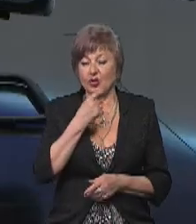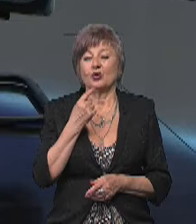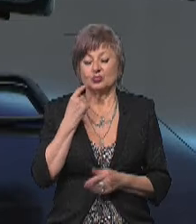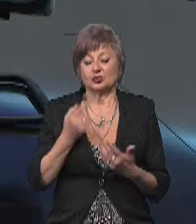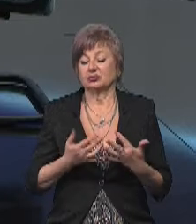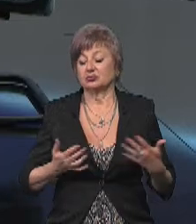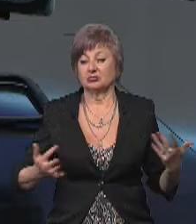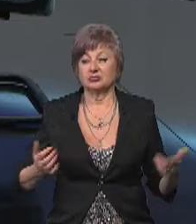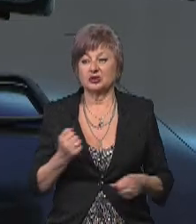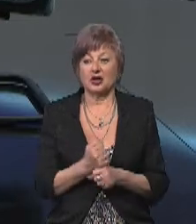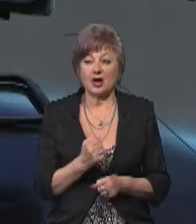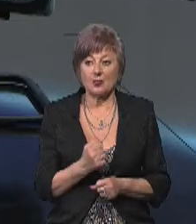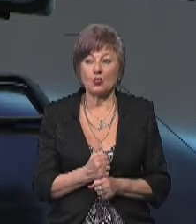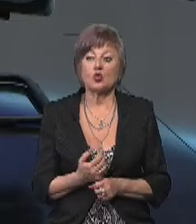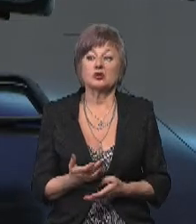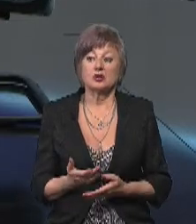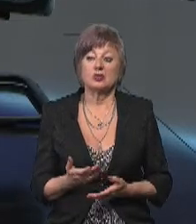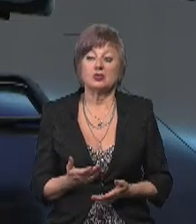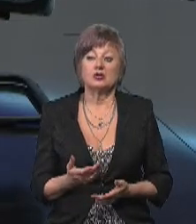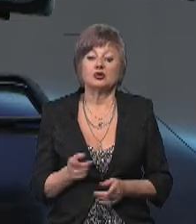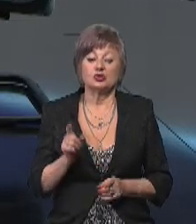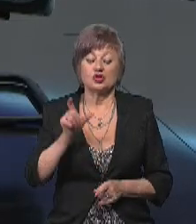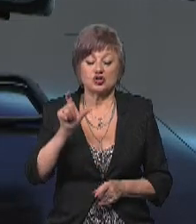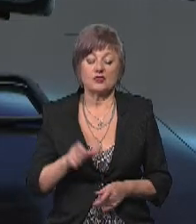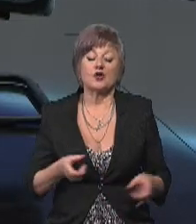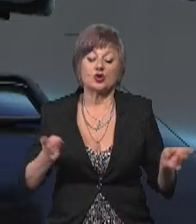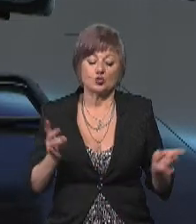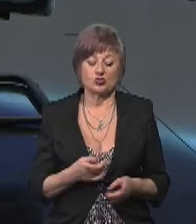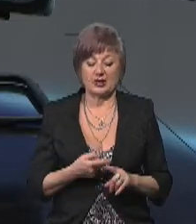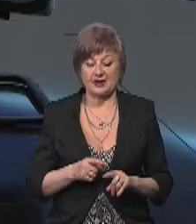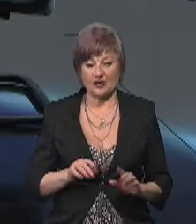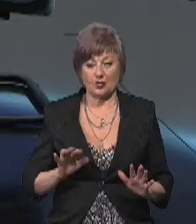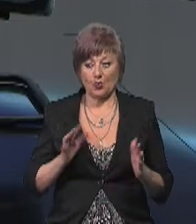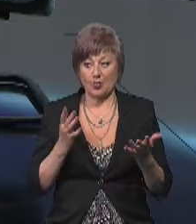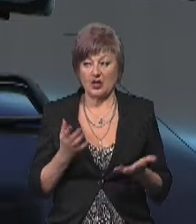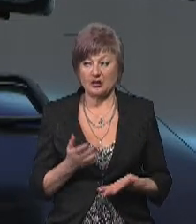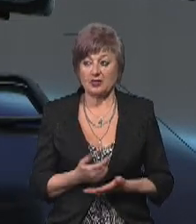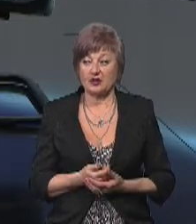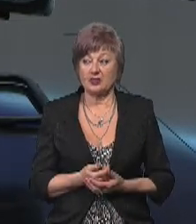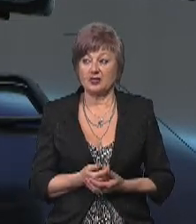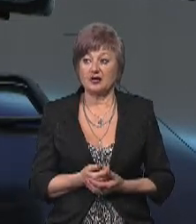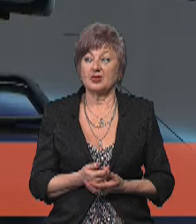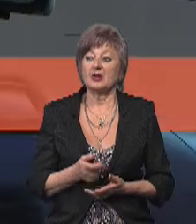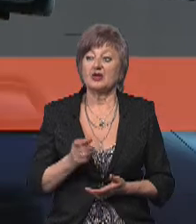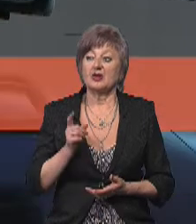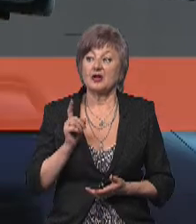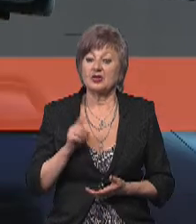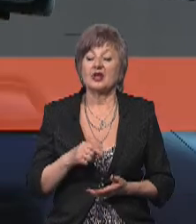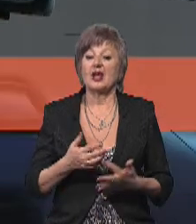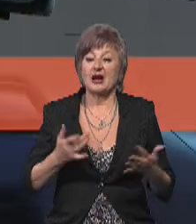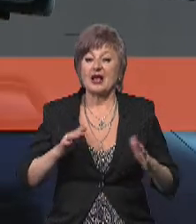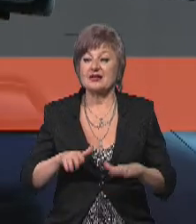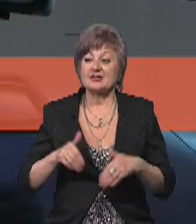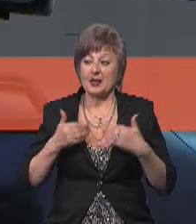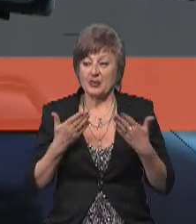спектр услуг тех, что человек именно нуждается в этот момент. Зрозуміло. Тобто навіть по тих пропозиціях,